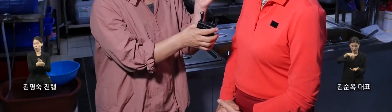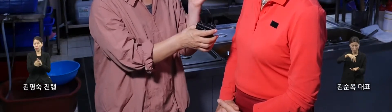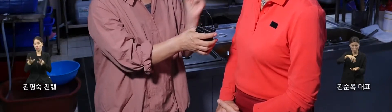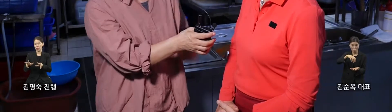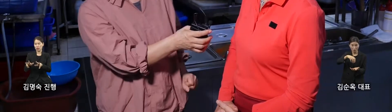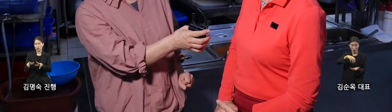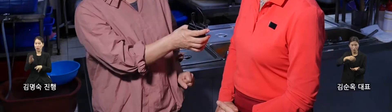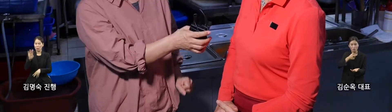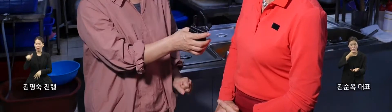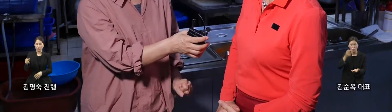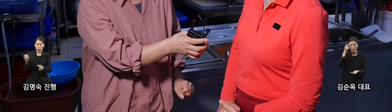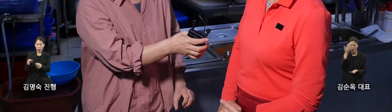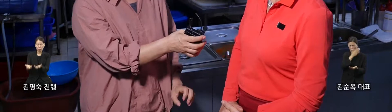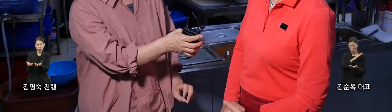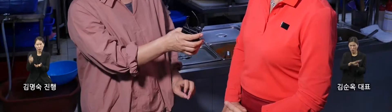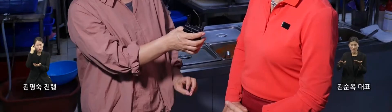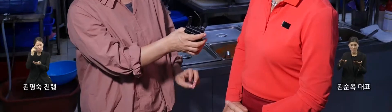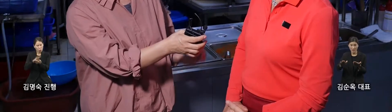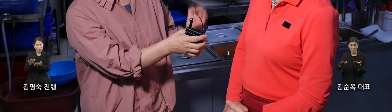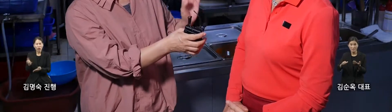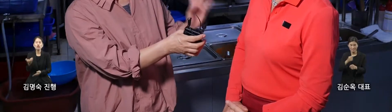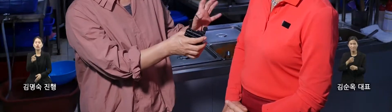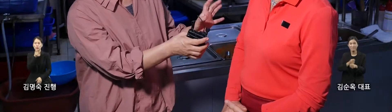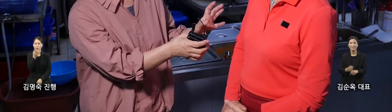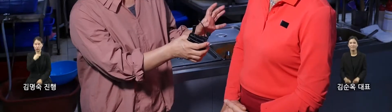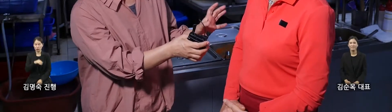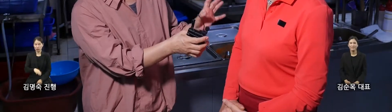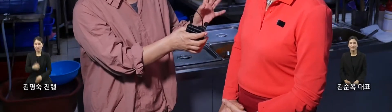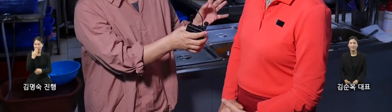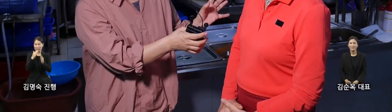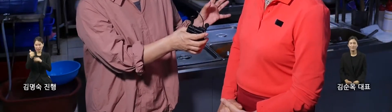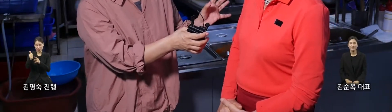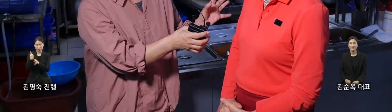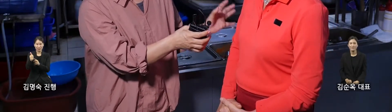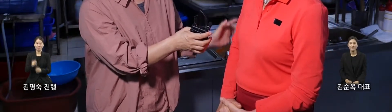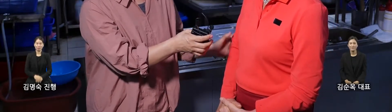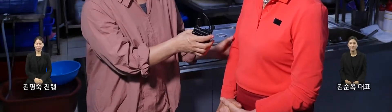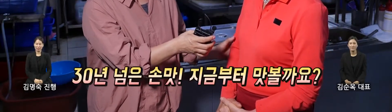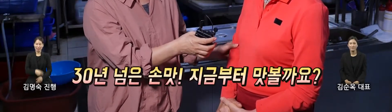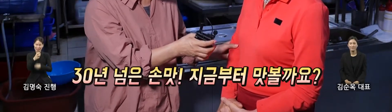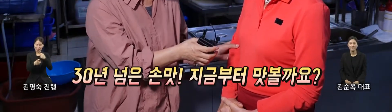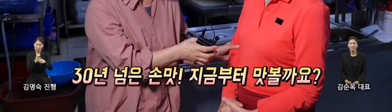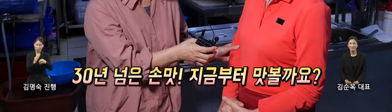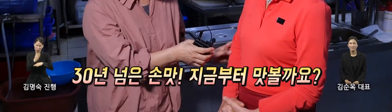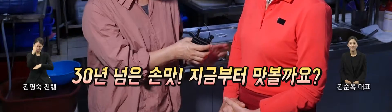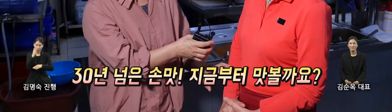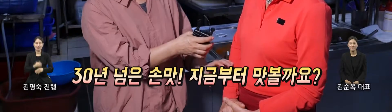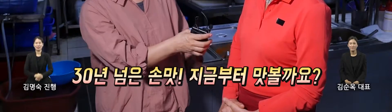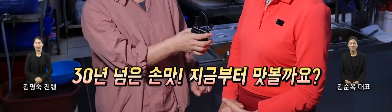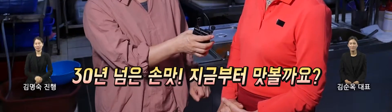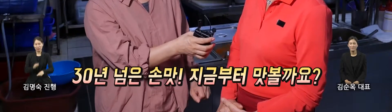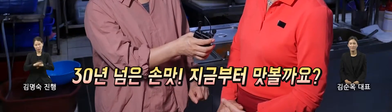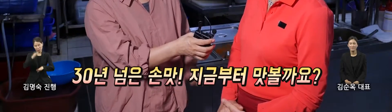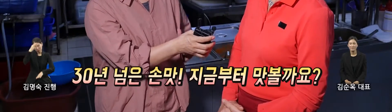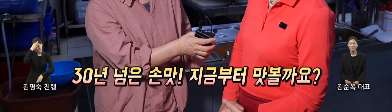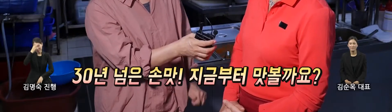국물을 또 시원하게 해주잖아요. 네, 네. 네, 그러면은 이제 우리 사장님의 그 30년이 넘는 네. 그